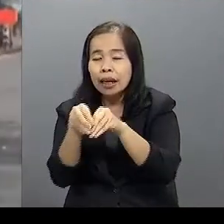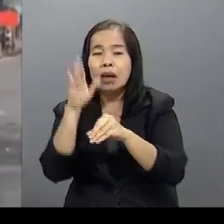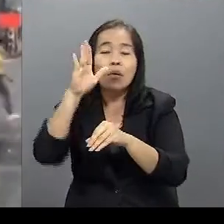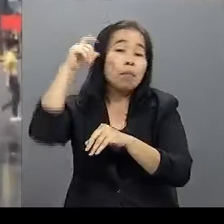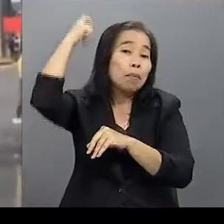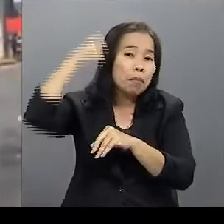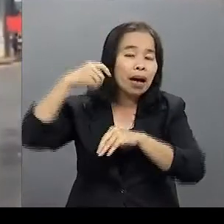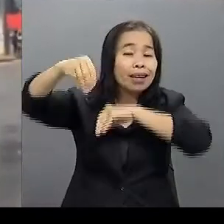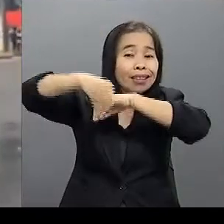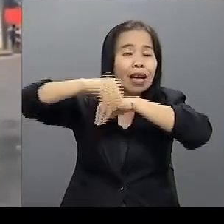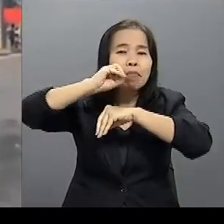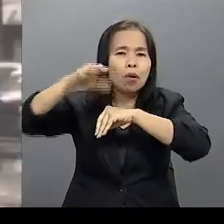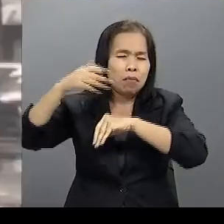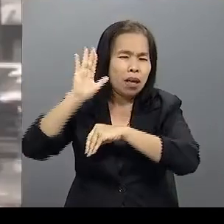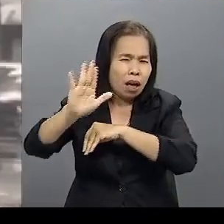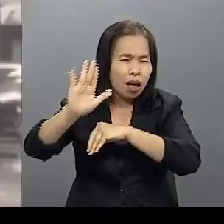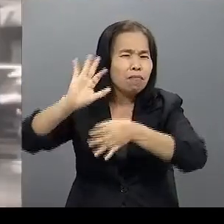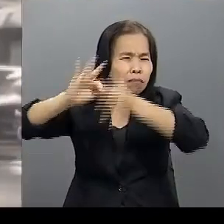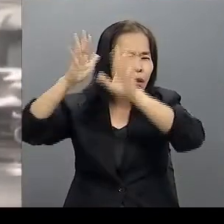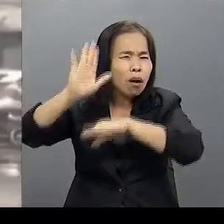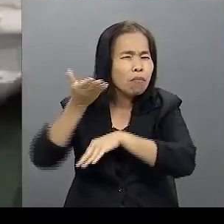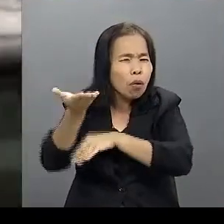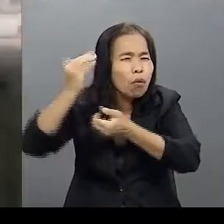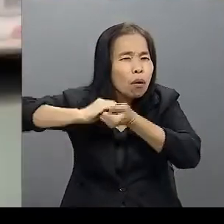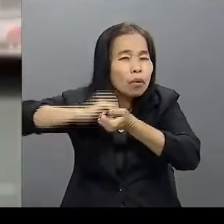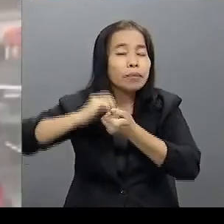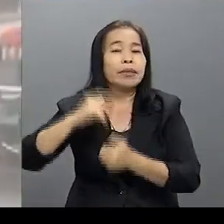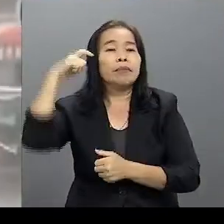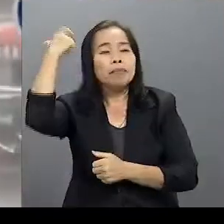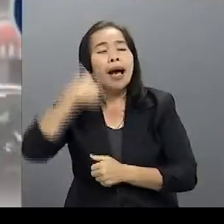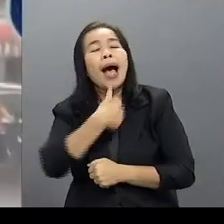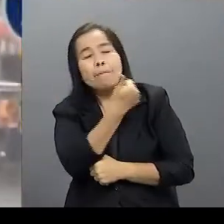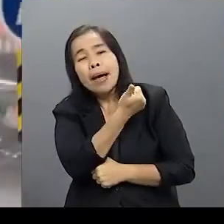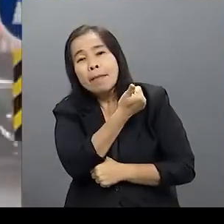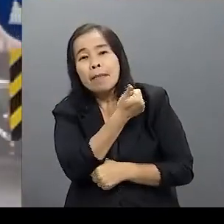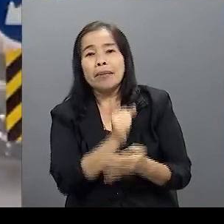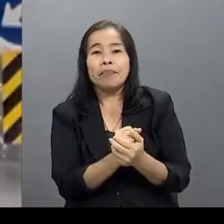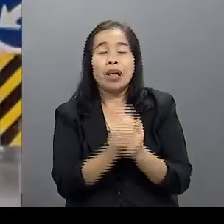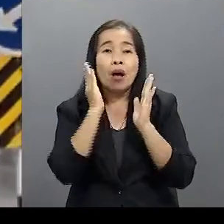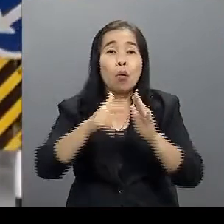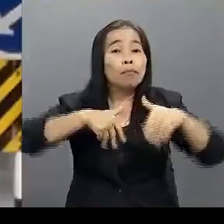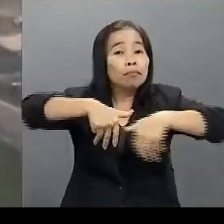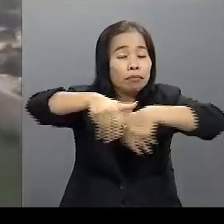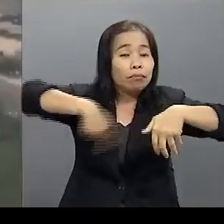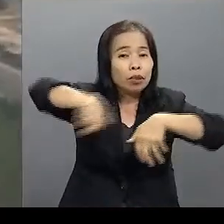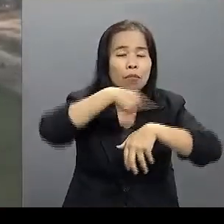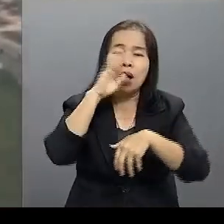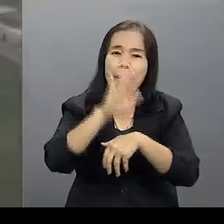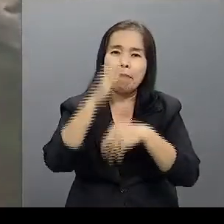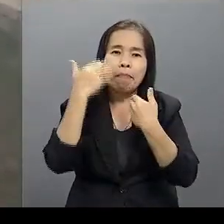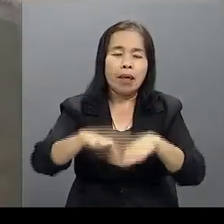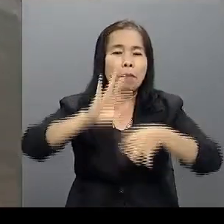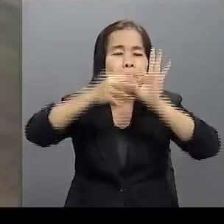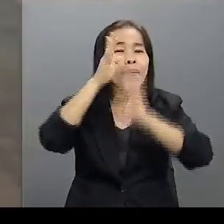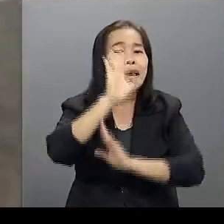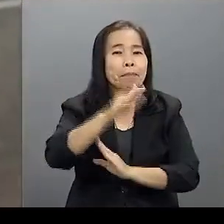็ตอบรัพที่จะให้ความรมมอนมาตรการงดเผาด้วยค่ะส่วประชาชนจัหวดได้ประกศงดเผาไปแล้วและขอความรมมอช่